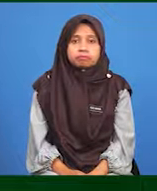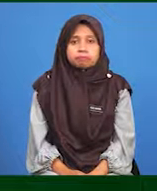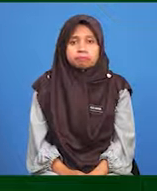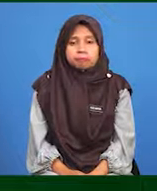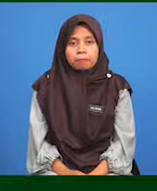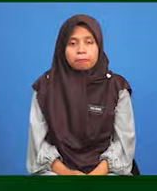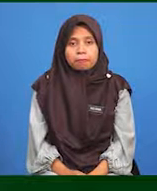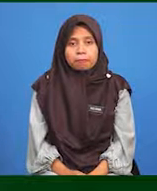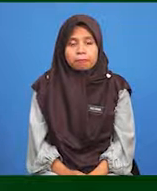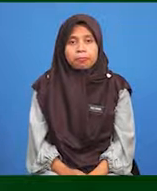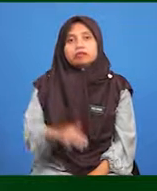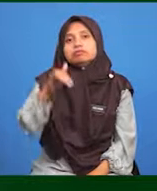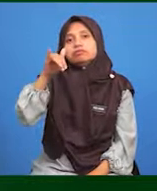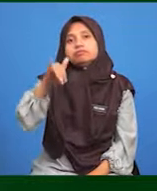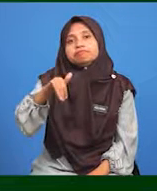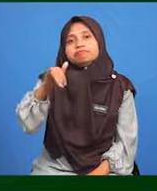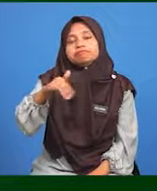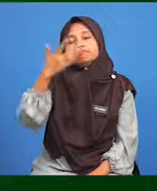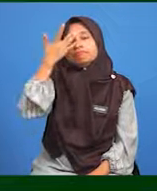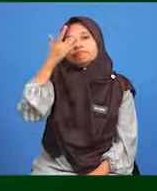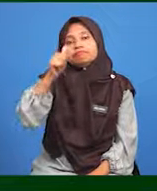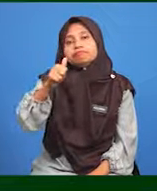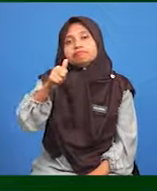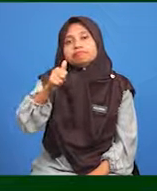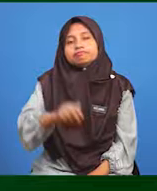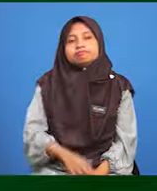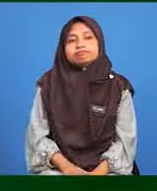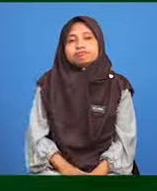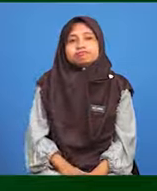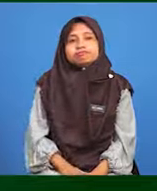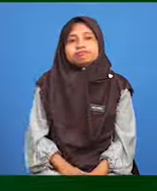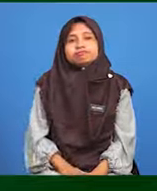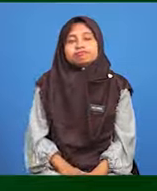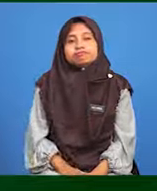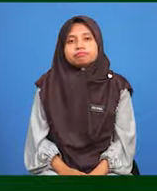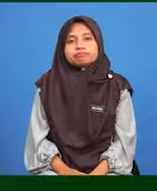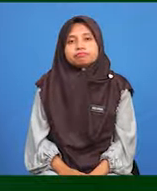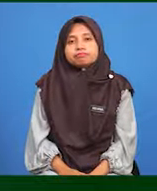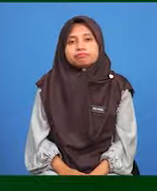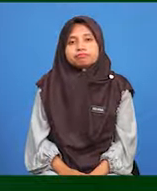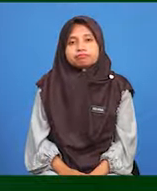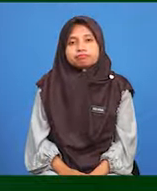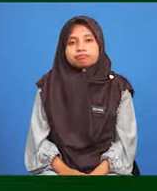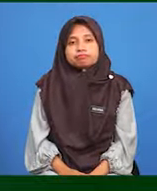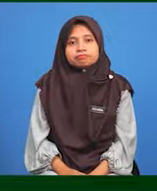Oh iya murid-murid dijauhkan kamu sangat tepat